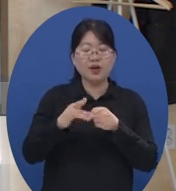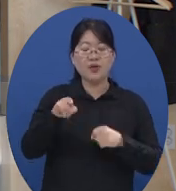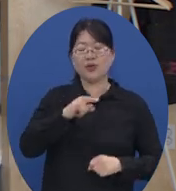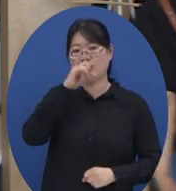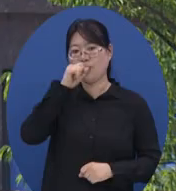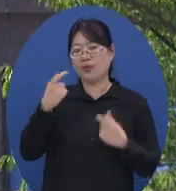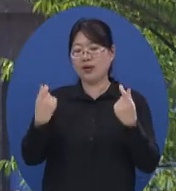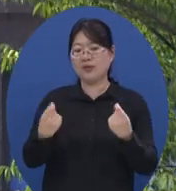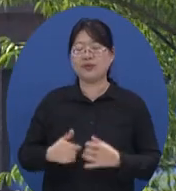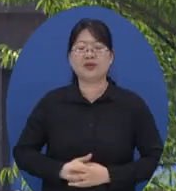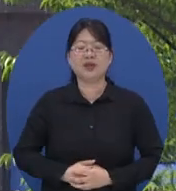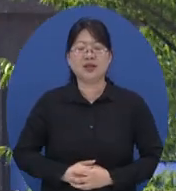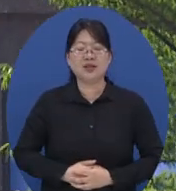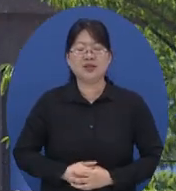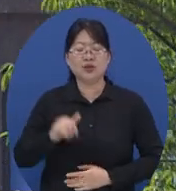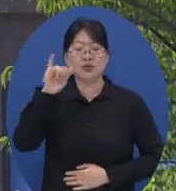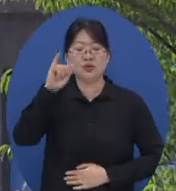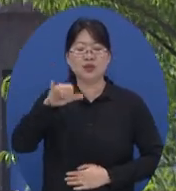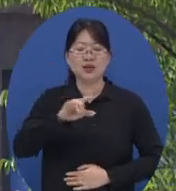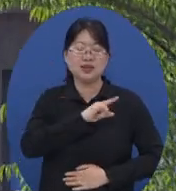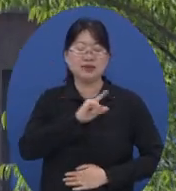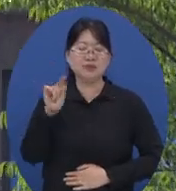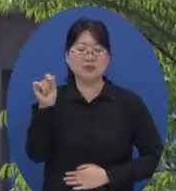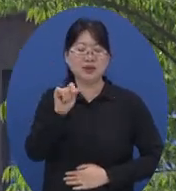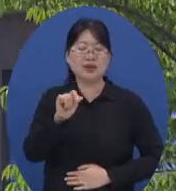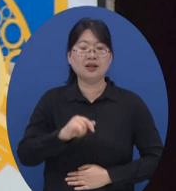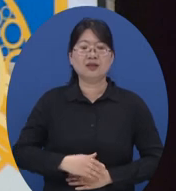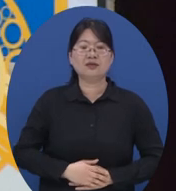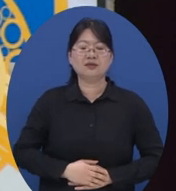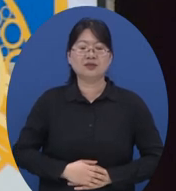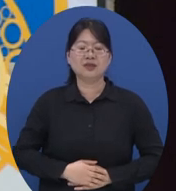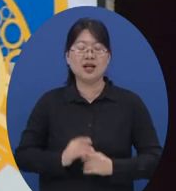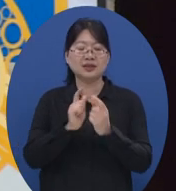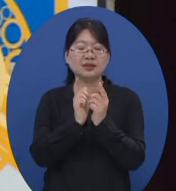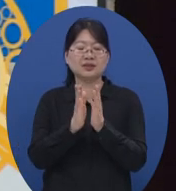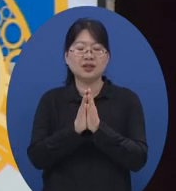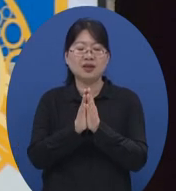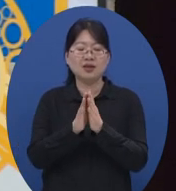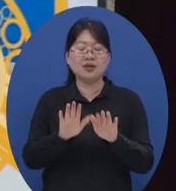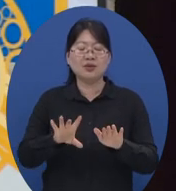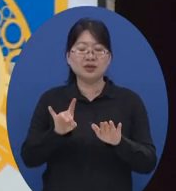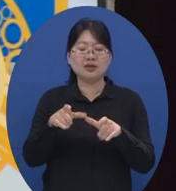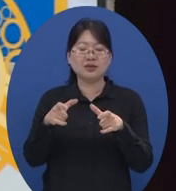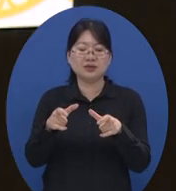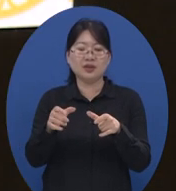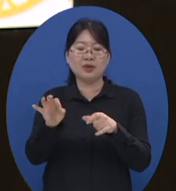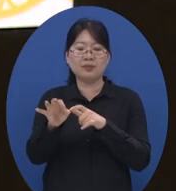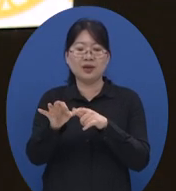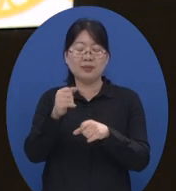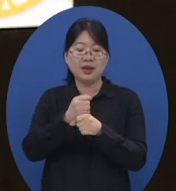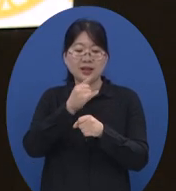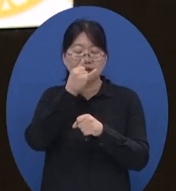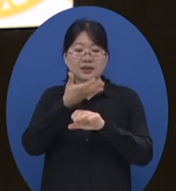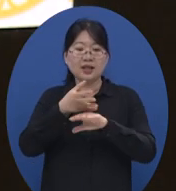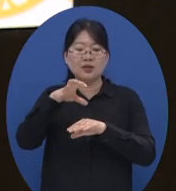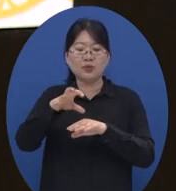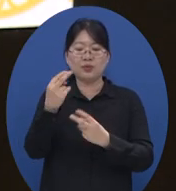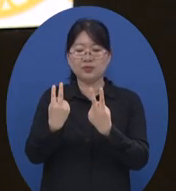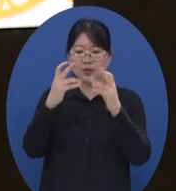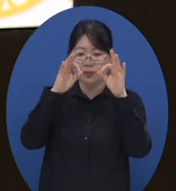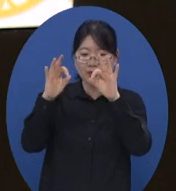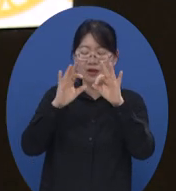게 되게 좋더라고요. 전국에서 가장 빠른 속도. 실제로 먼저 지역화폐가 발행된 경기 지역의 다른 곳과